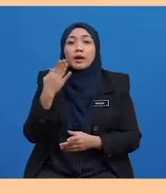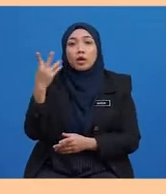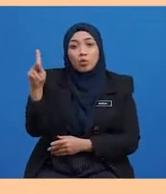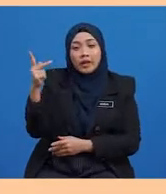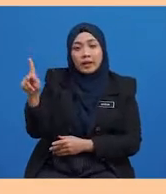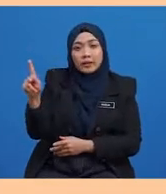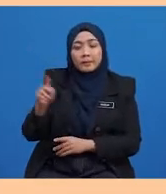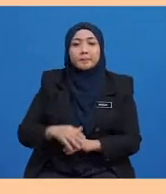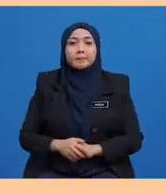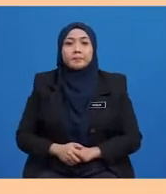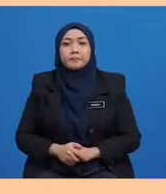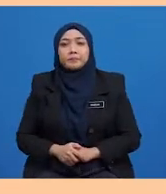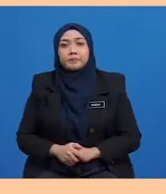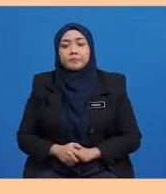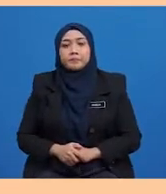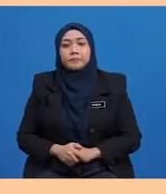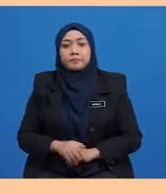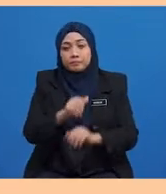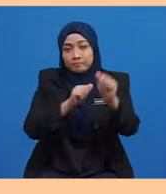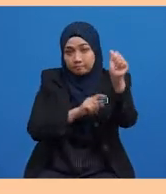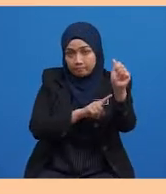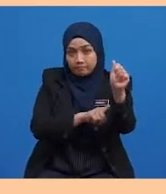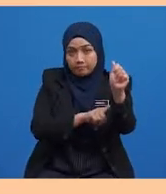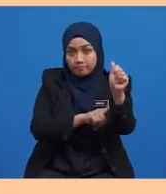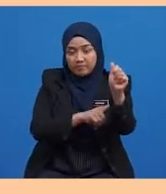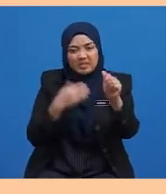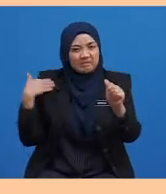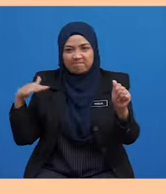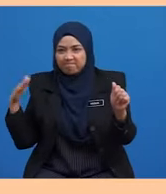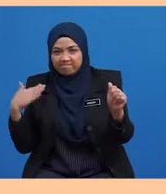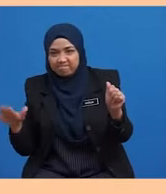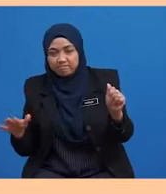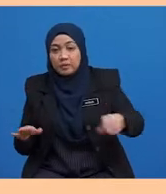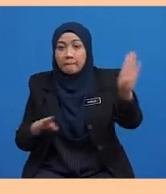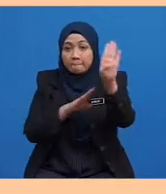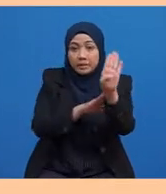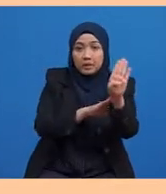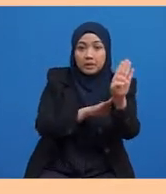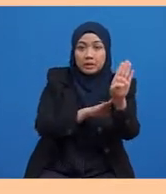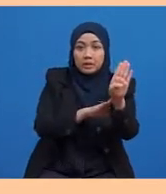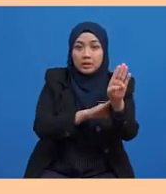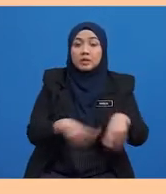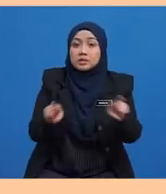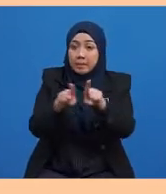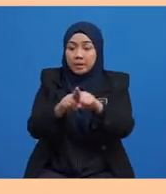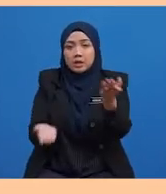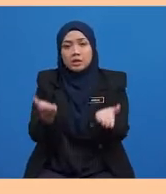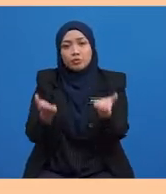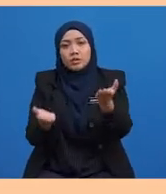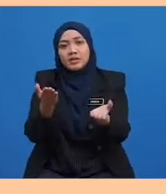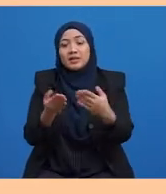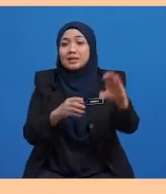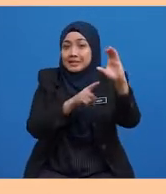Berikut adalah jawapannya. A. Mustahil. B. Sama